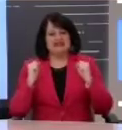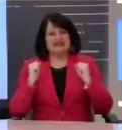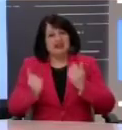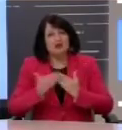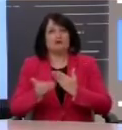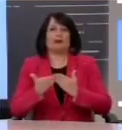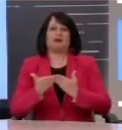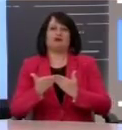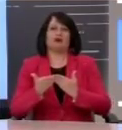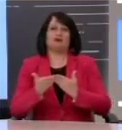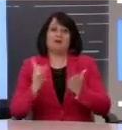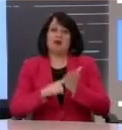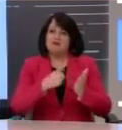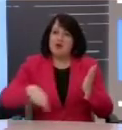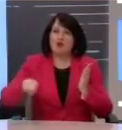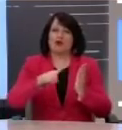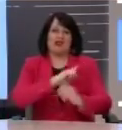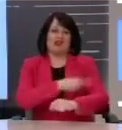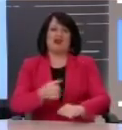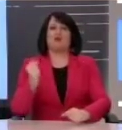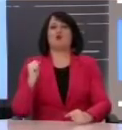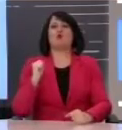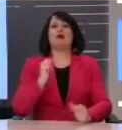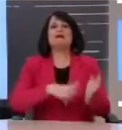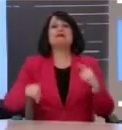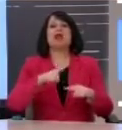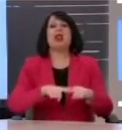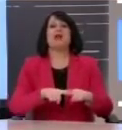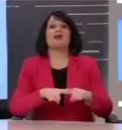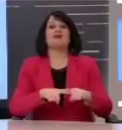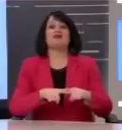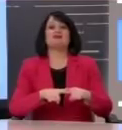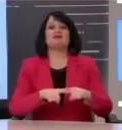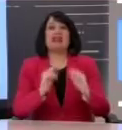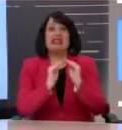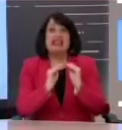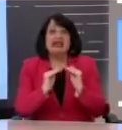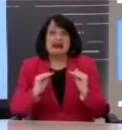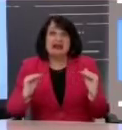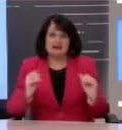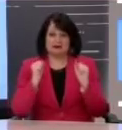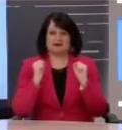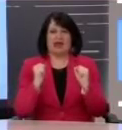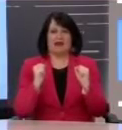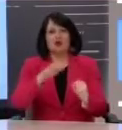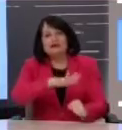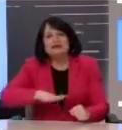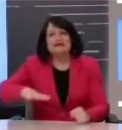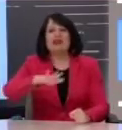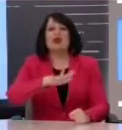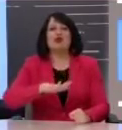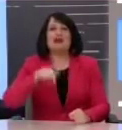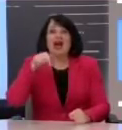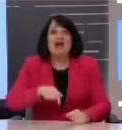ενισχύοντας την δύναμη της χώρας μας, επαναλαμβάνω, ως δύναμη ειρήνης και σταθερότητας στην περιοχή. Διότι